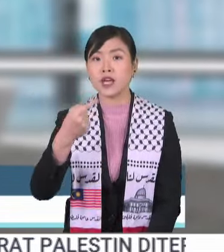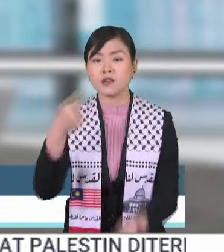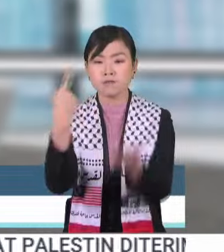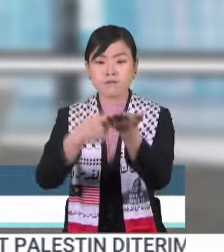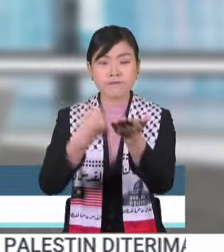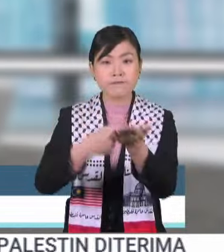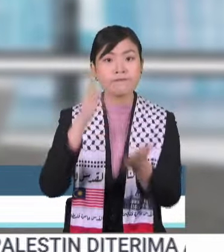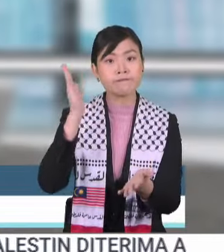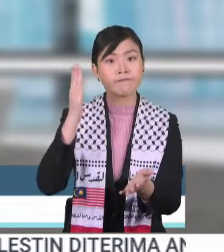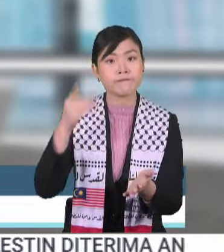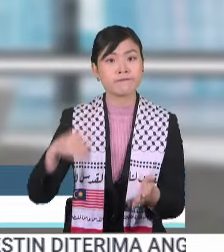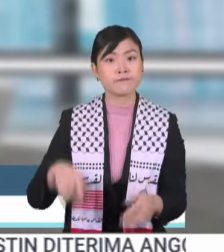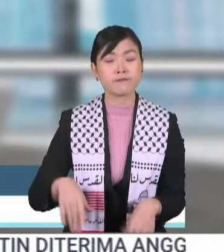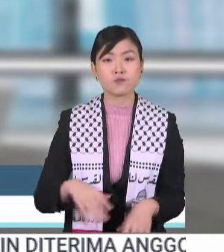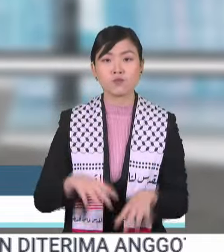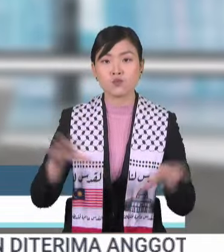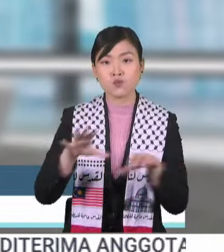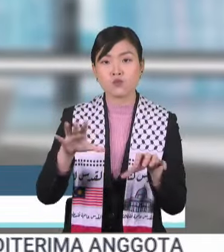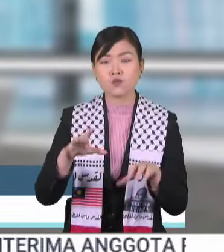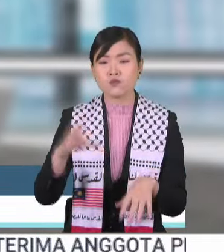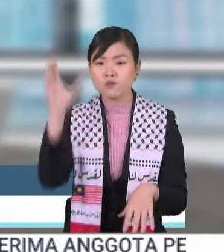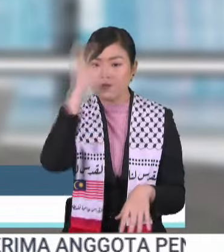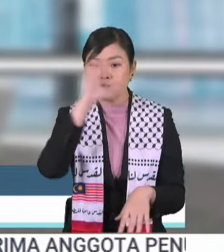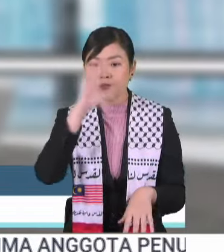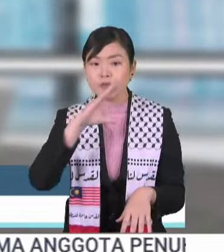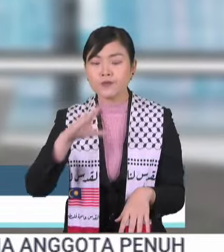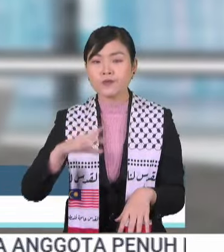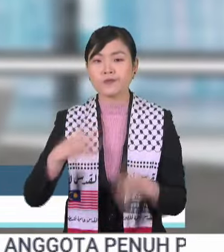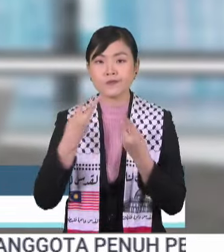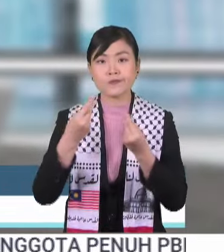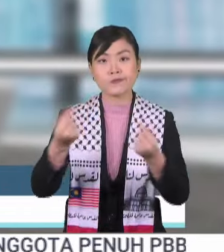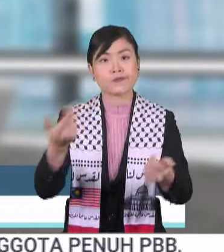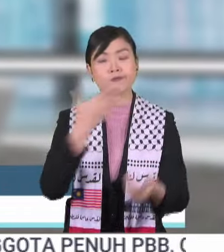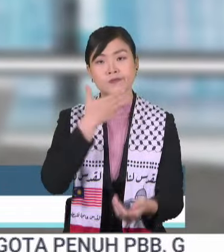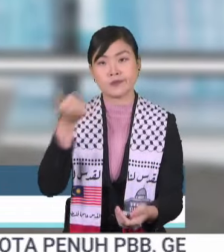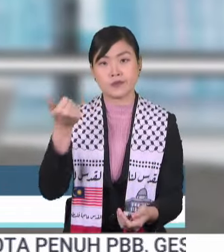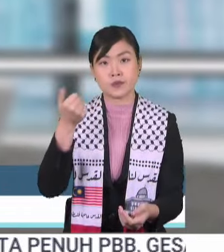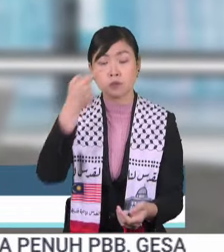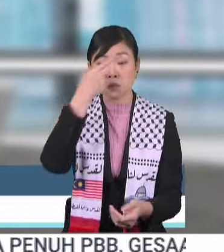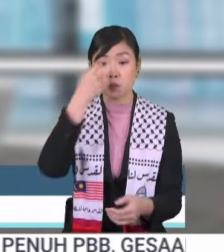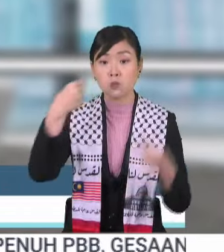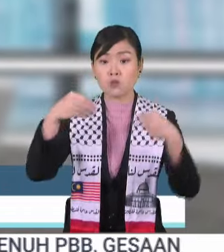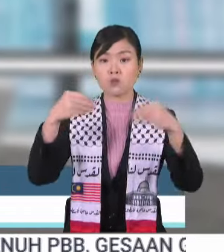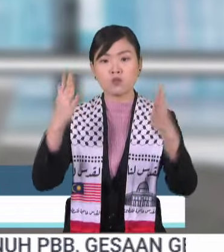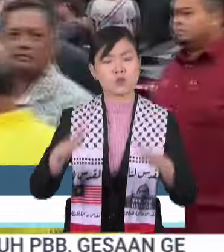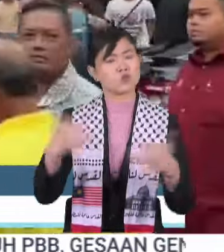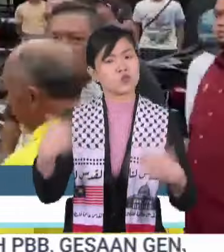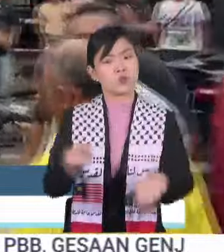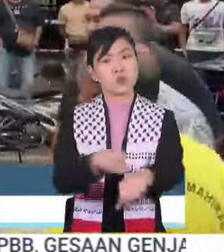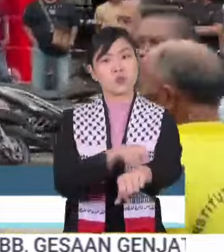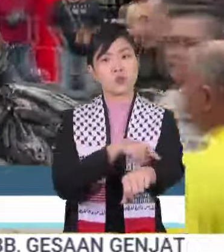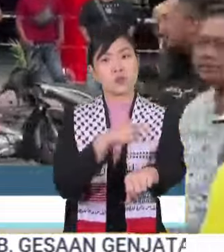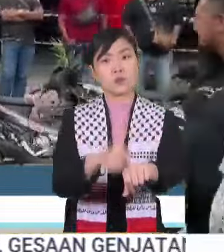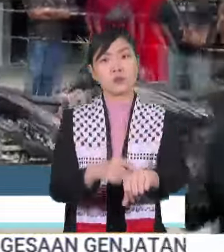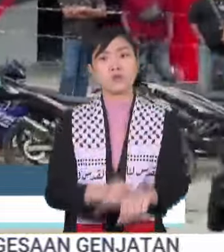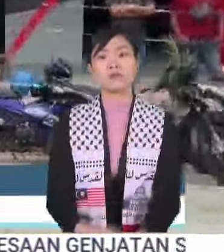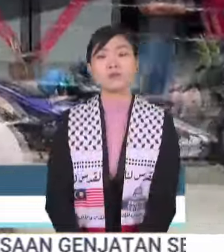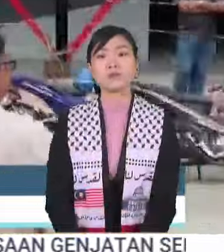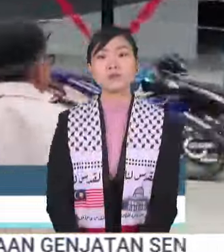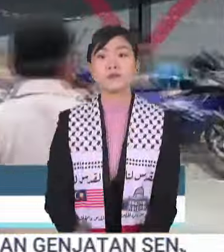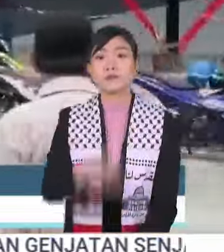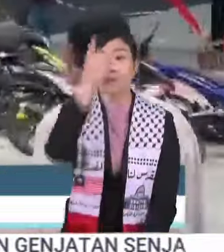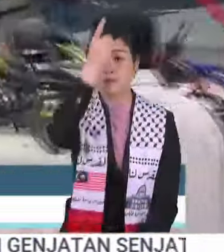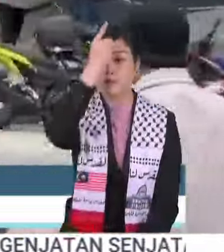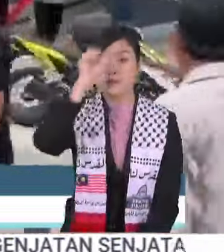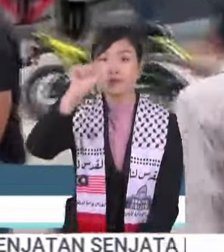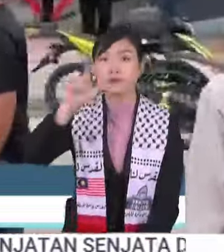pihak berkaitan bagi mencari Jalan Penyelesaian terbaik kepada peniaga yang telah lama Berniaga di situ menurut